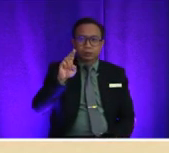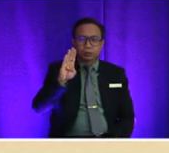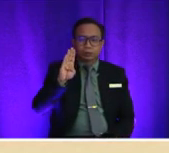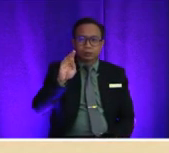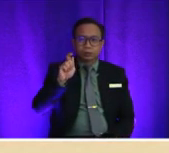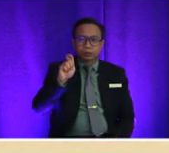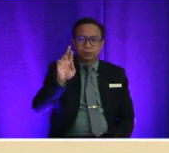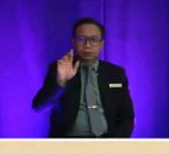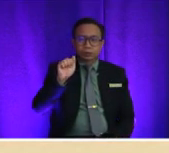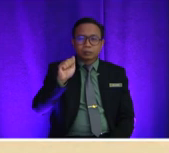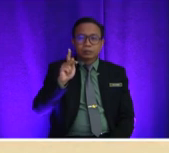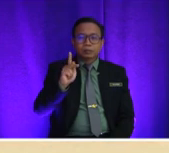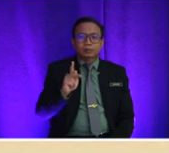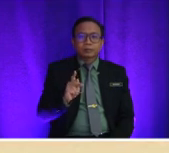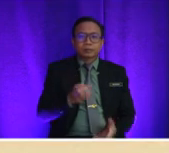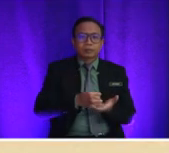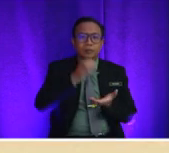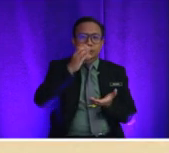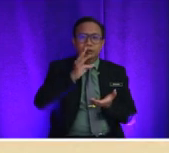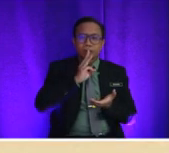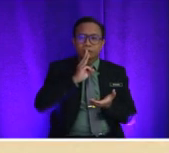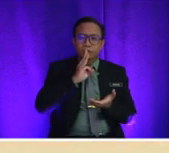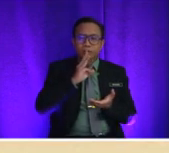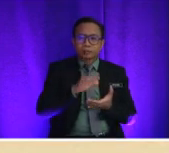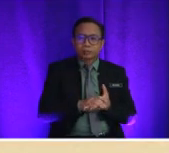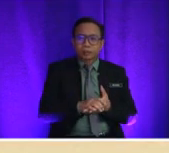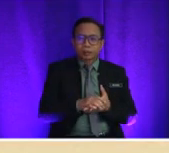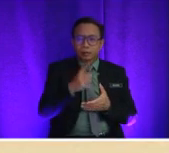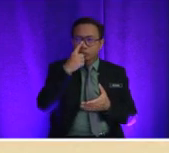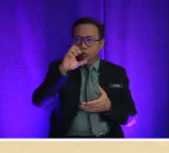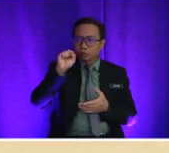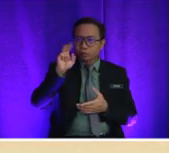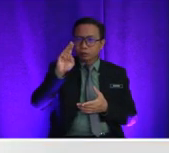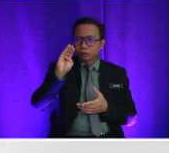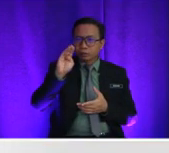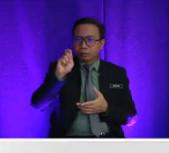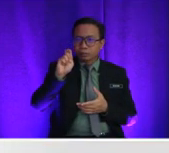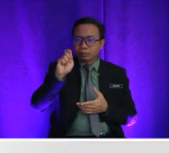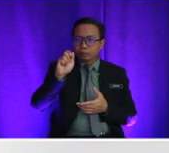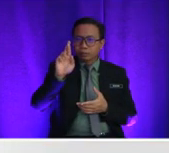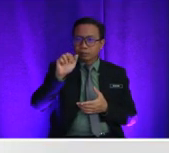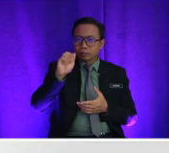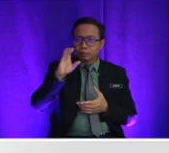ini dia punya kata kunci adalah botol minuman sebagai substrat jadi Jawabannya apa